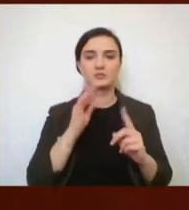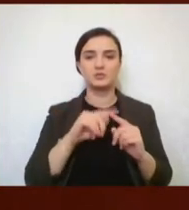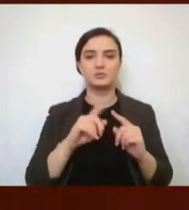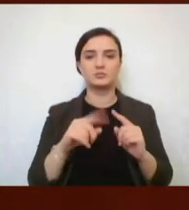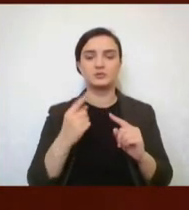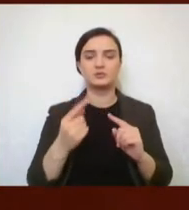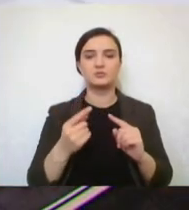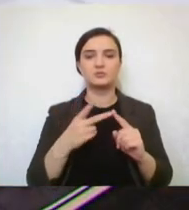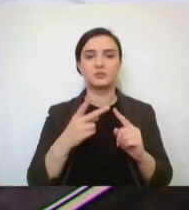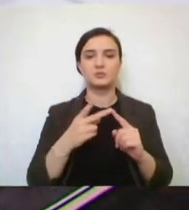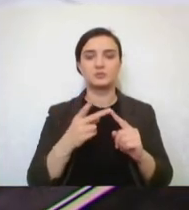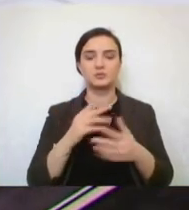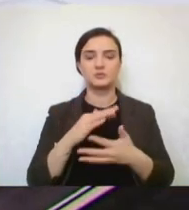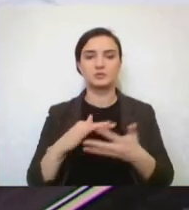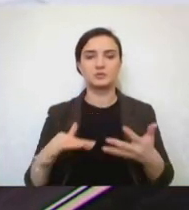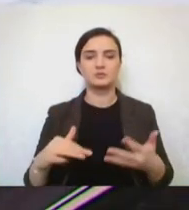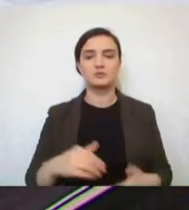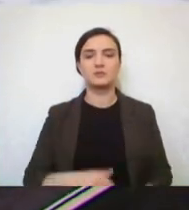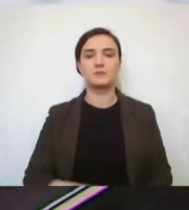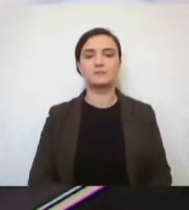ბლოკით გავაგრძელებთ.